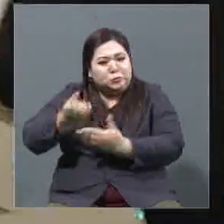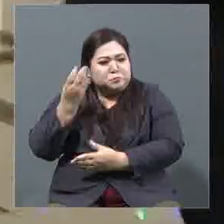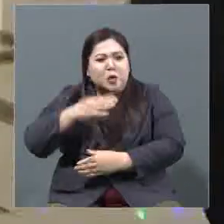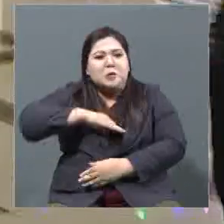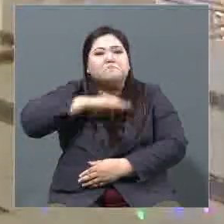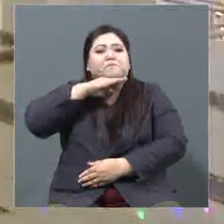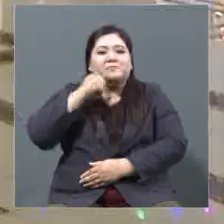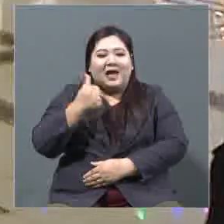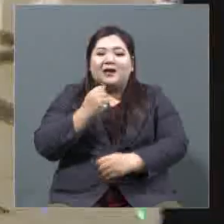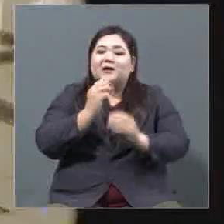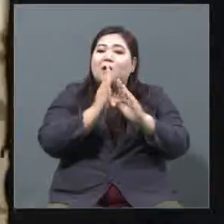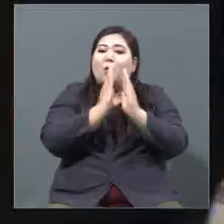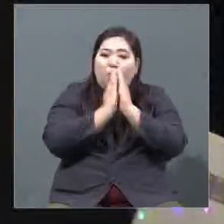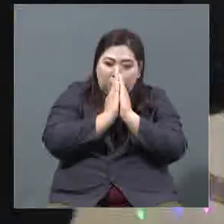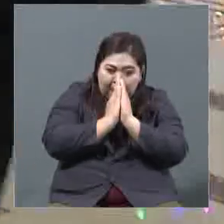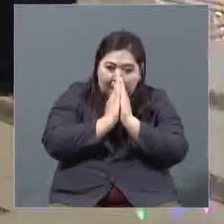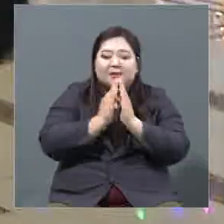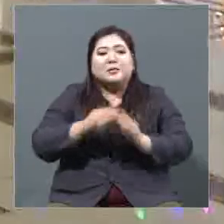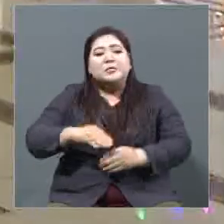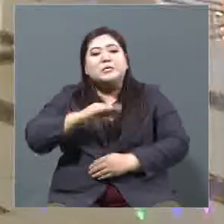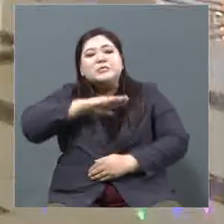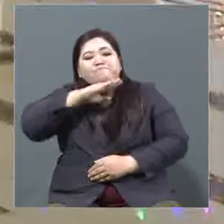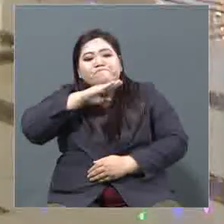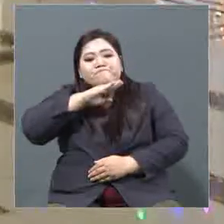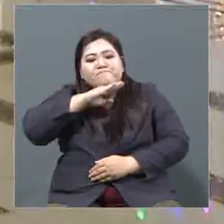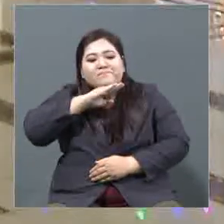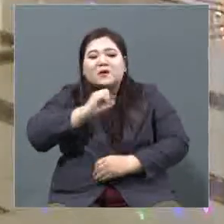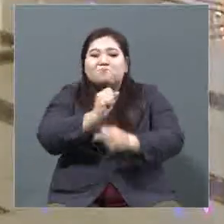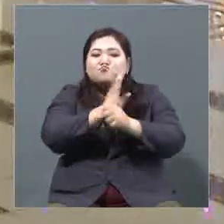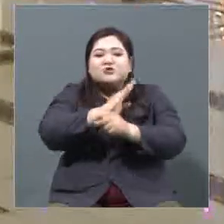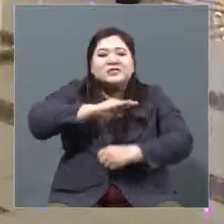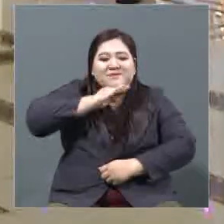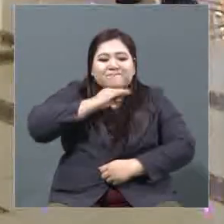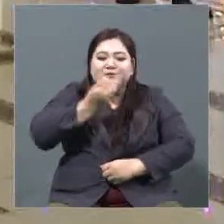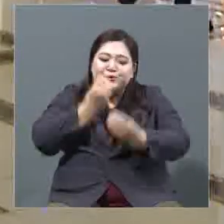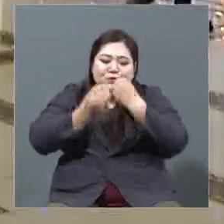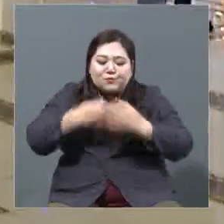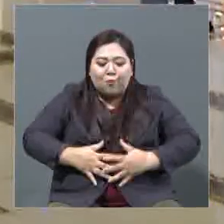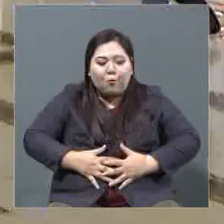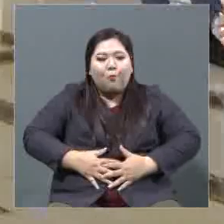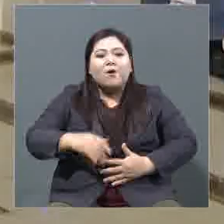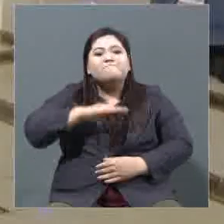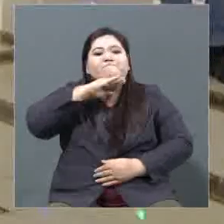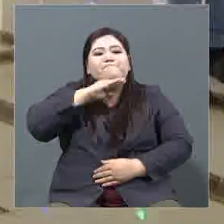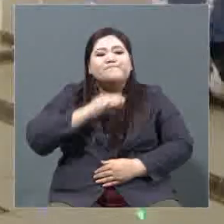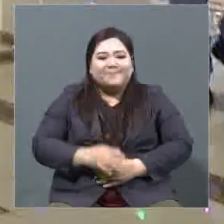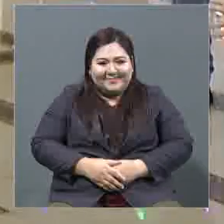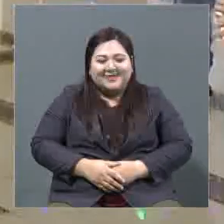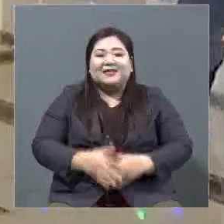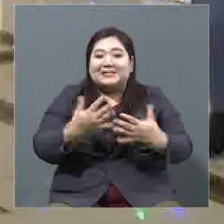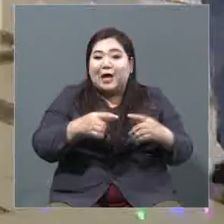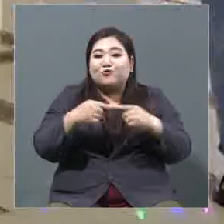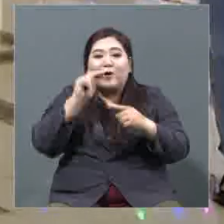การมาไหว้พระแบบอิ่มบุญแล้วก็อิ่มท้องไปด้วยนะคะเป็นการเติมพลังก่อนที่จะไปเล่นน้ำสงกรานต์ในจุดอื่นๆต่อ